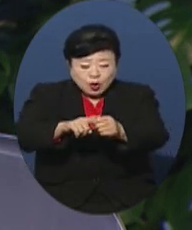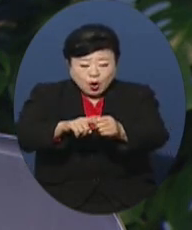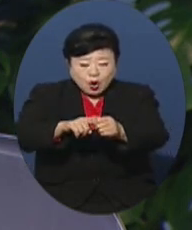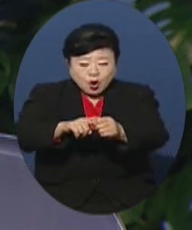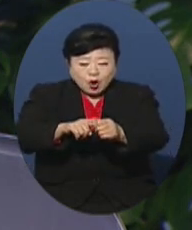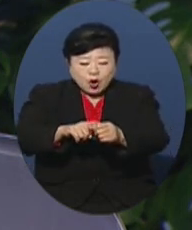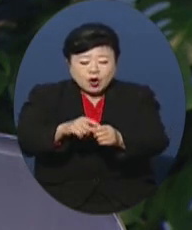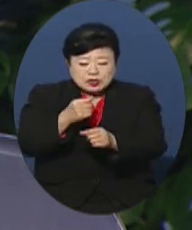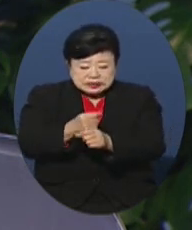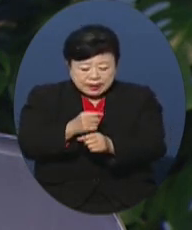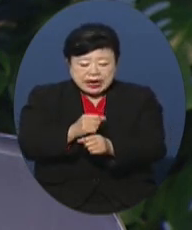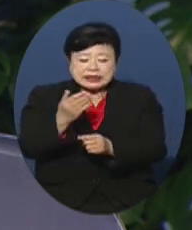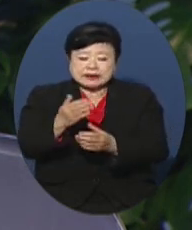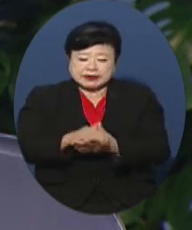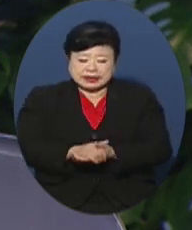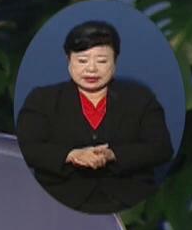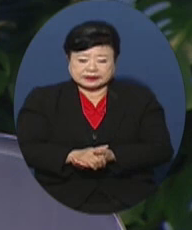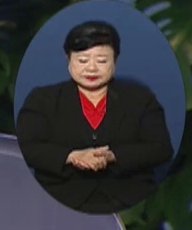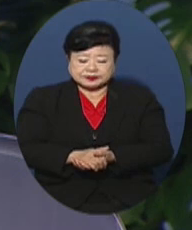삼아야 되는 것입니다.